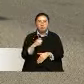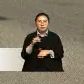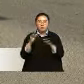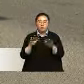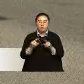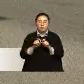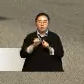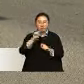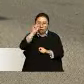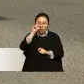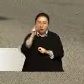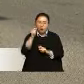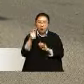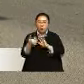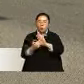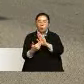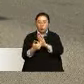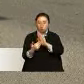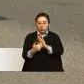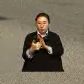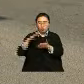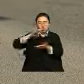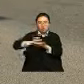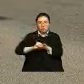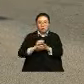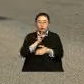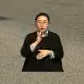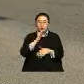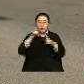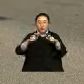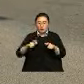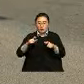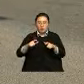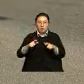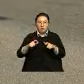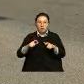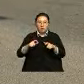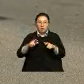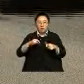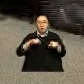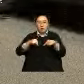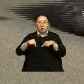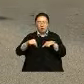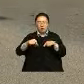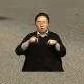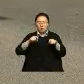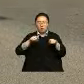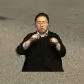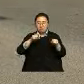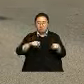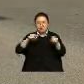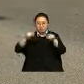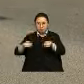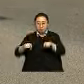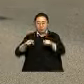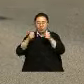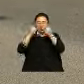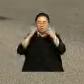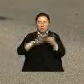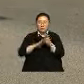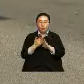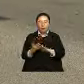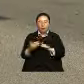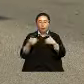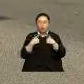오랜 시간 보수가 집권하면서 실제로 지역의 정체 되어 왔었고 새로운 변화의